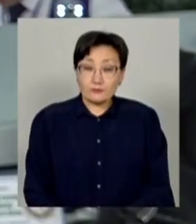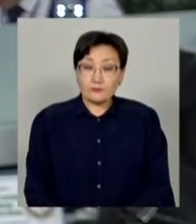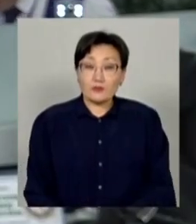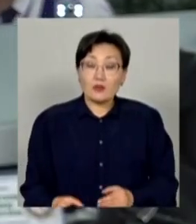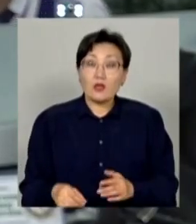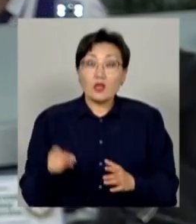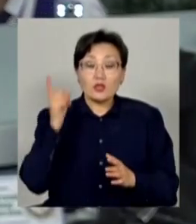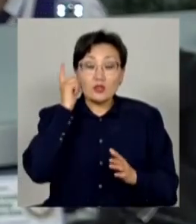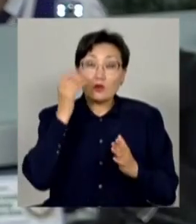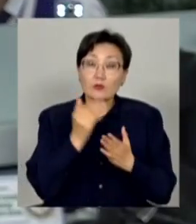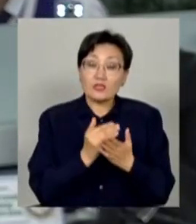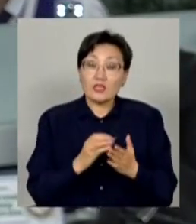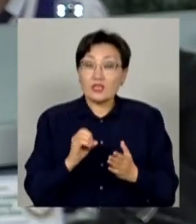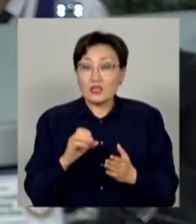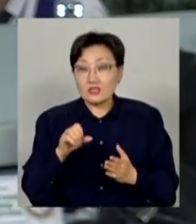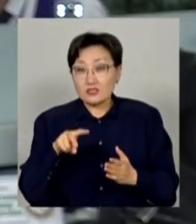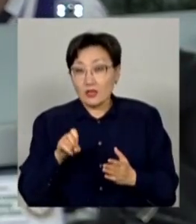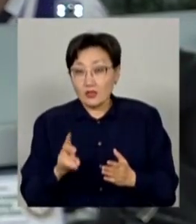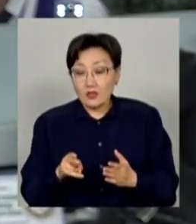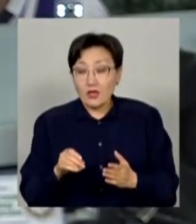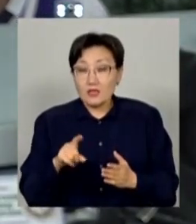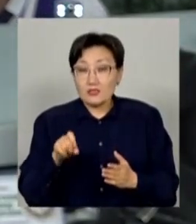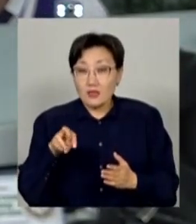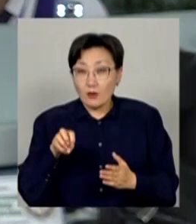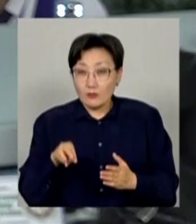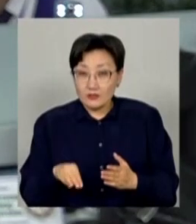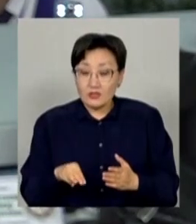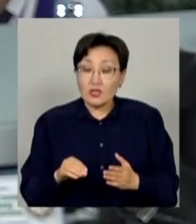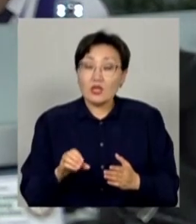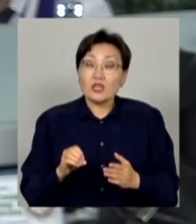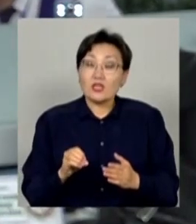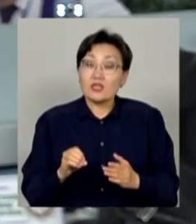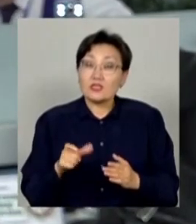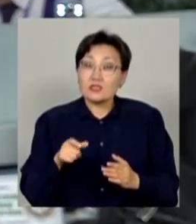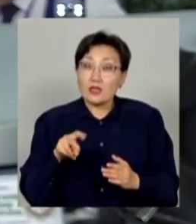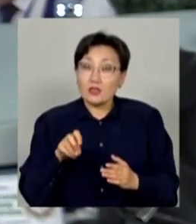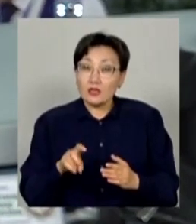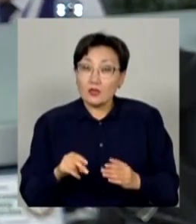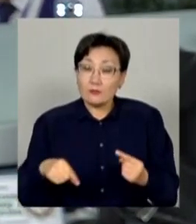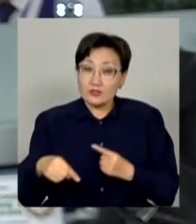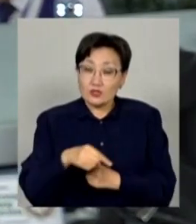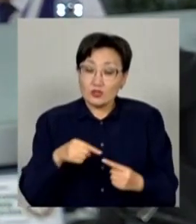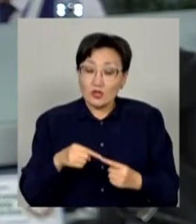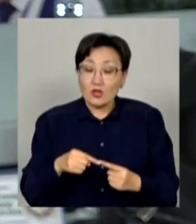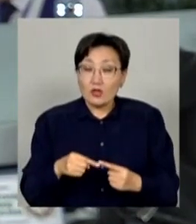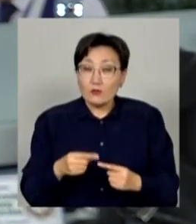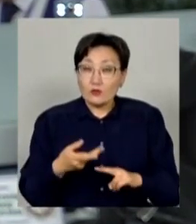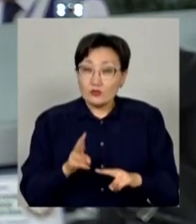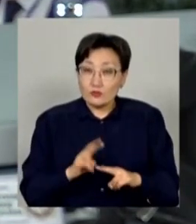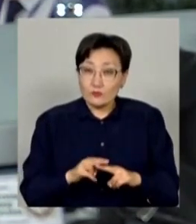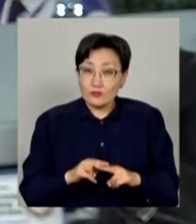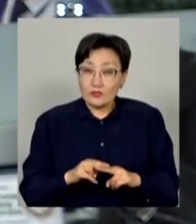Мобильді қосымшалар бар, есалық азамат және есалық бизнес деген. Есалық азамат ол жеке тұлғалар үшін, есалық бизнес